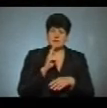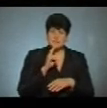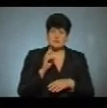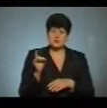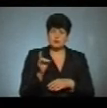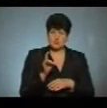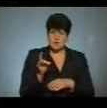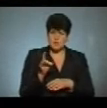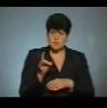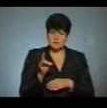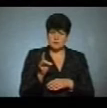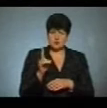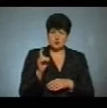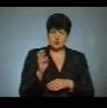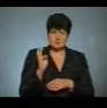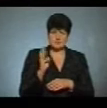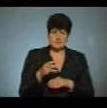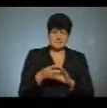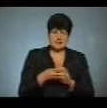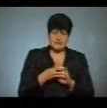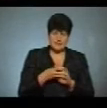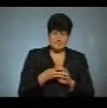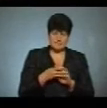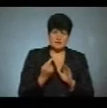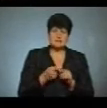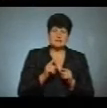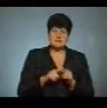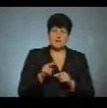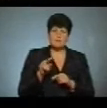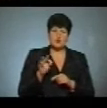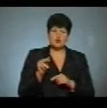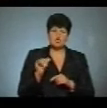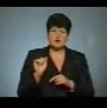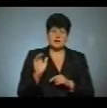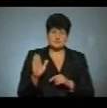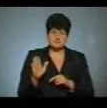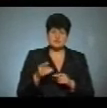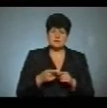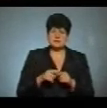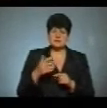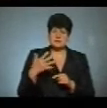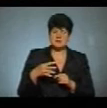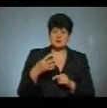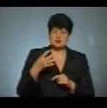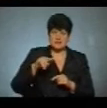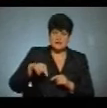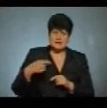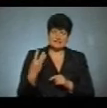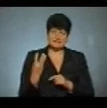Кременецькому районі 139 припадає на Почаїв, це